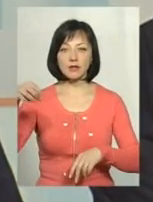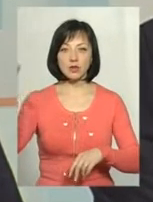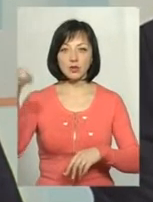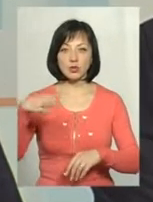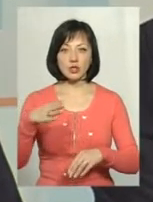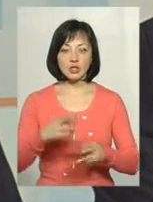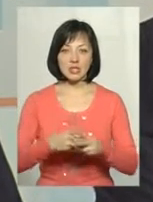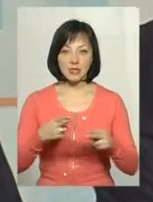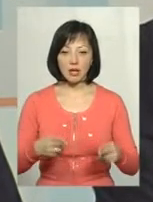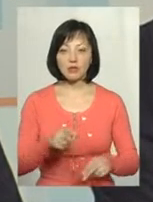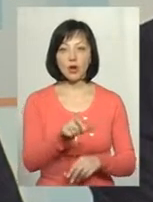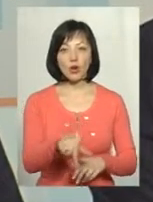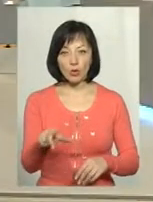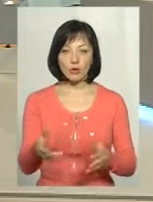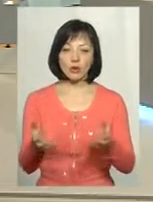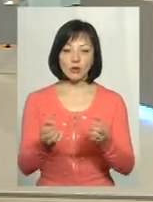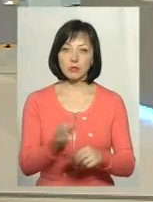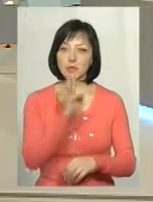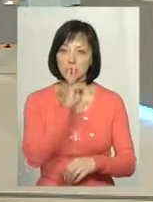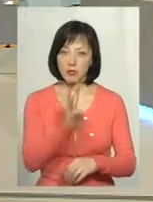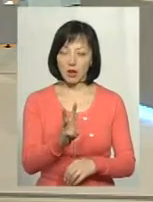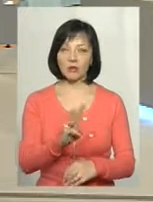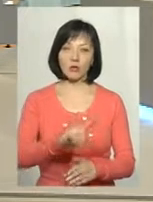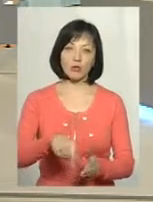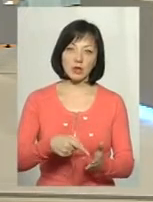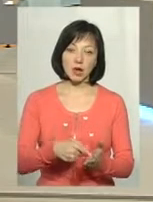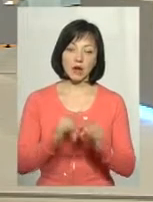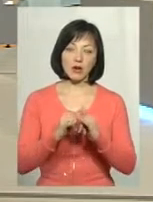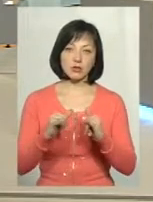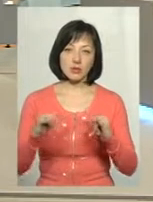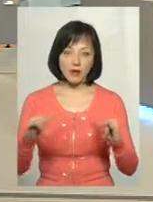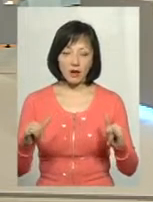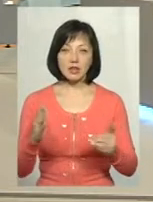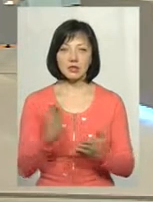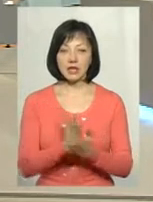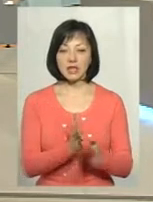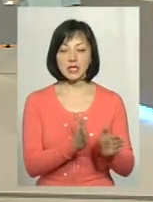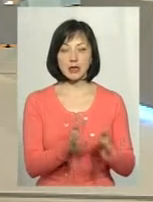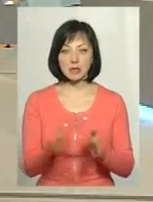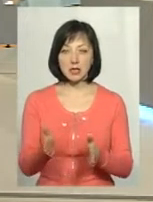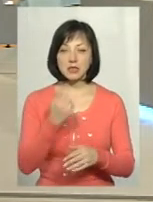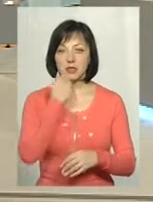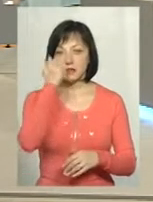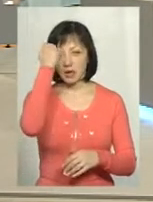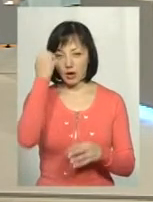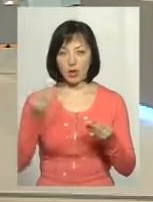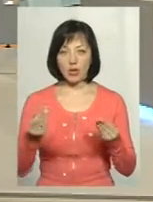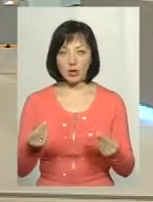Практично люди сьогодні отримують заробітну плату, комунальник розвивається, є стабільність. Завдяки